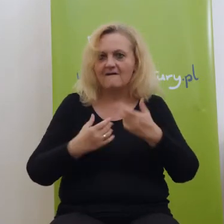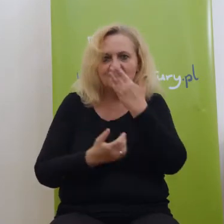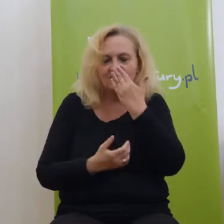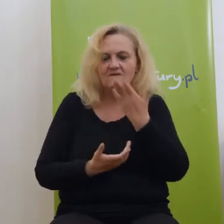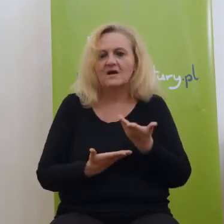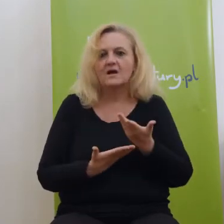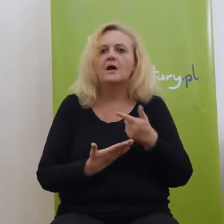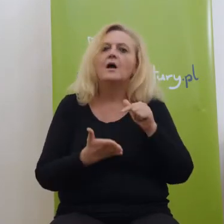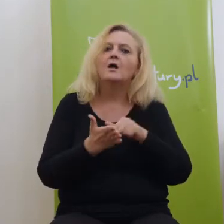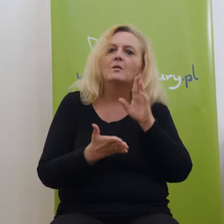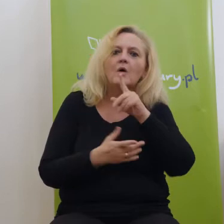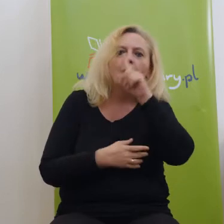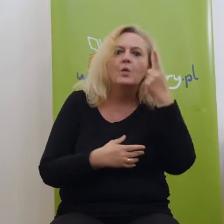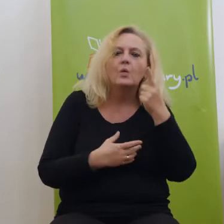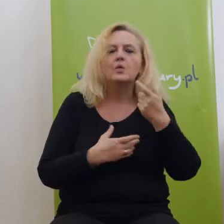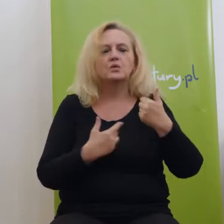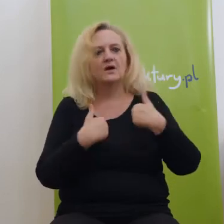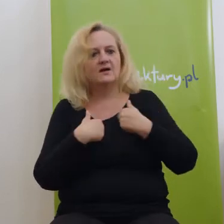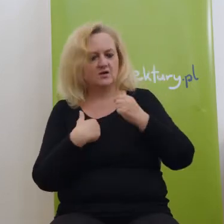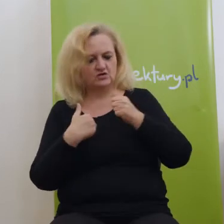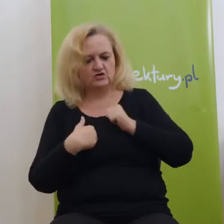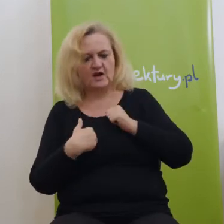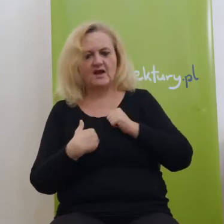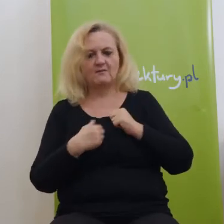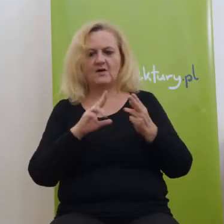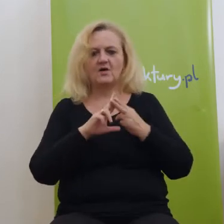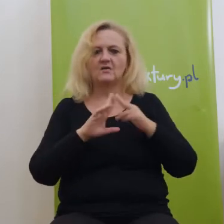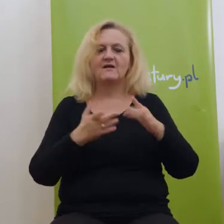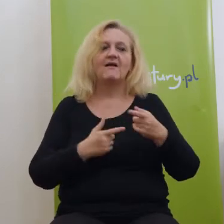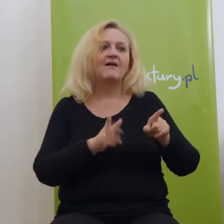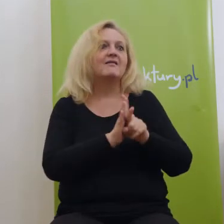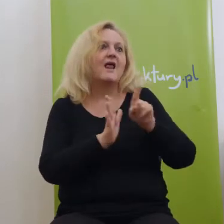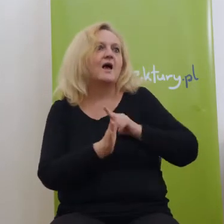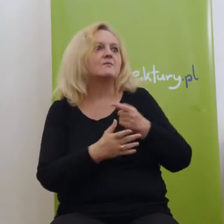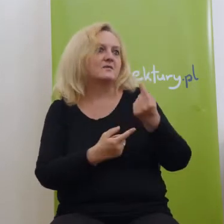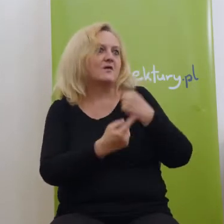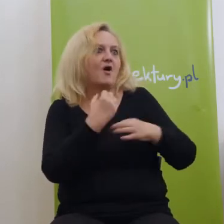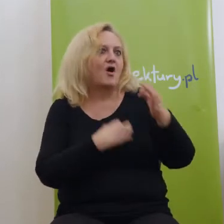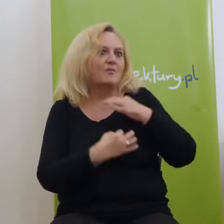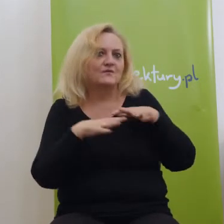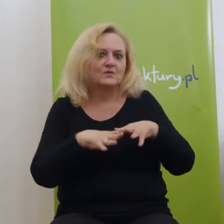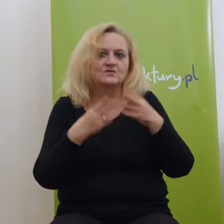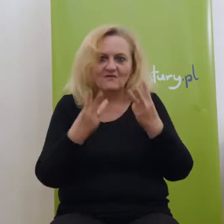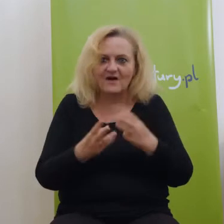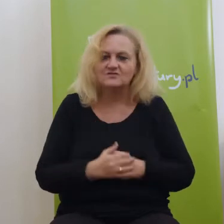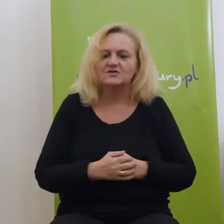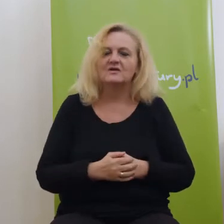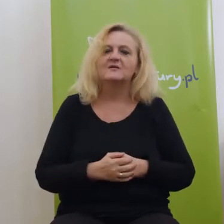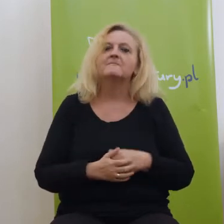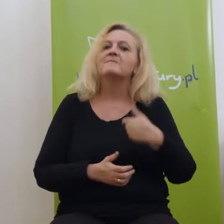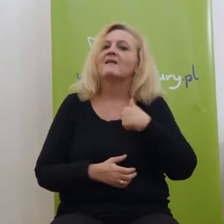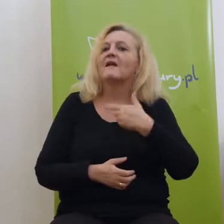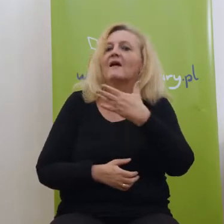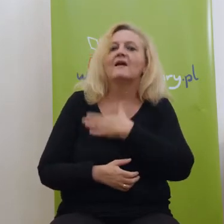Jaki mamy stosunek do innych ludzi, do samego siebie. Dla mnie przynajmniej mówi, dla mnie to jest istotne. Ja nie